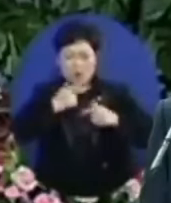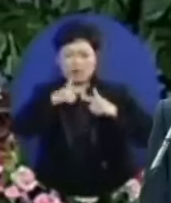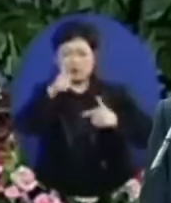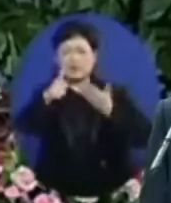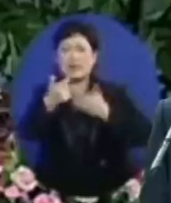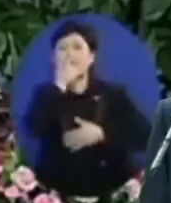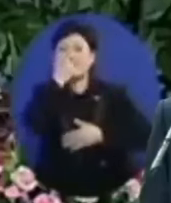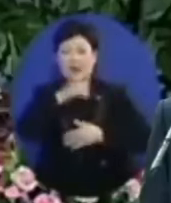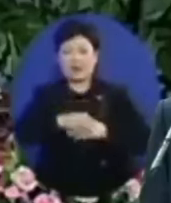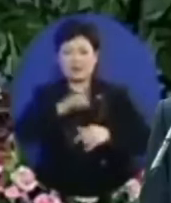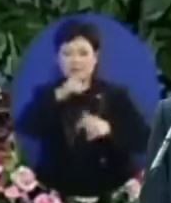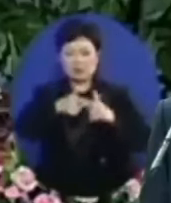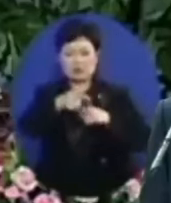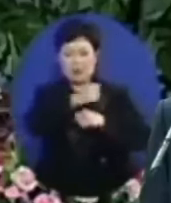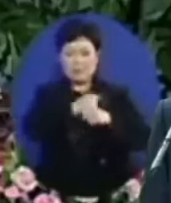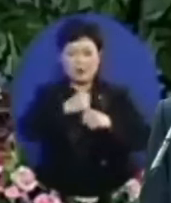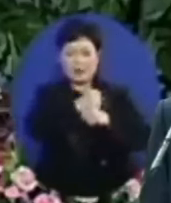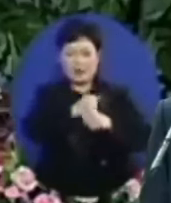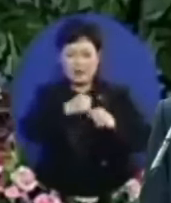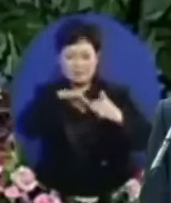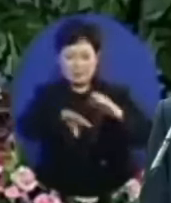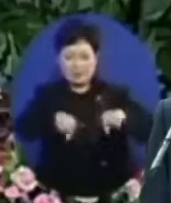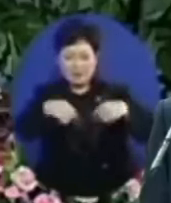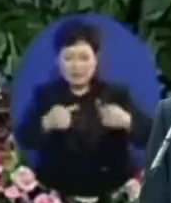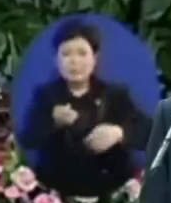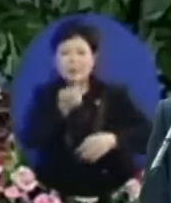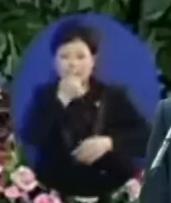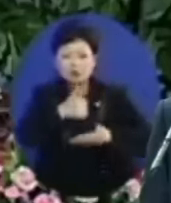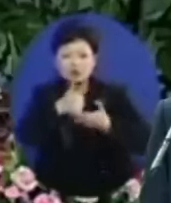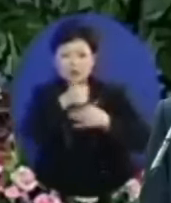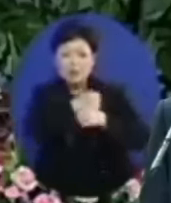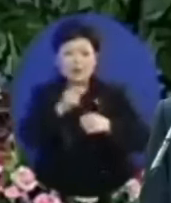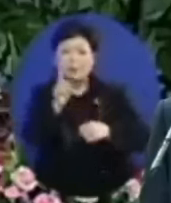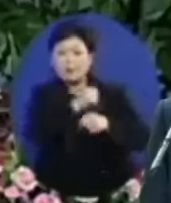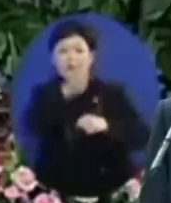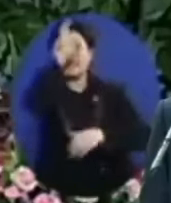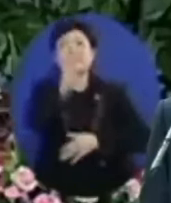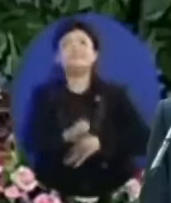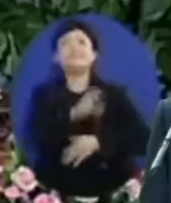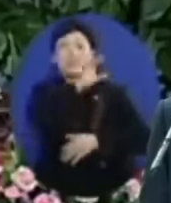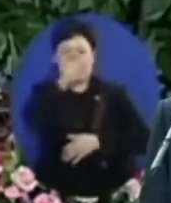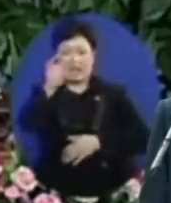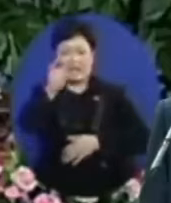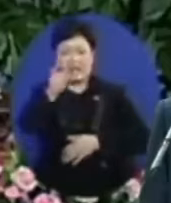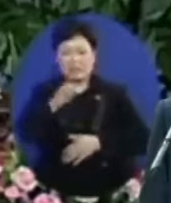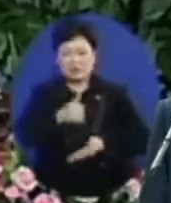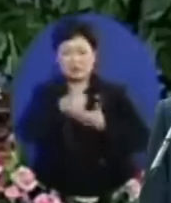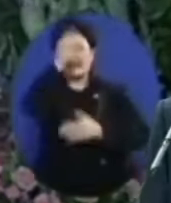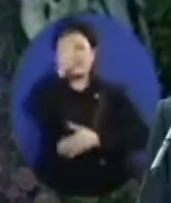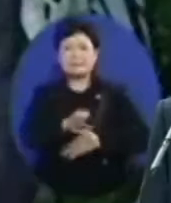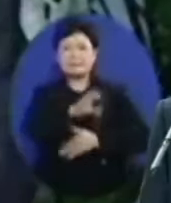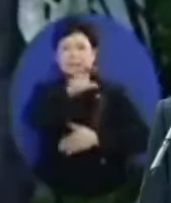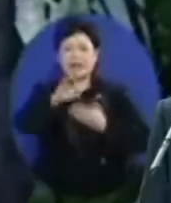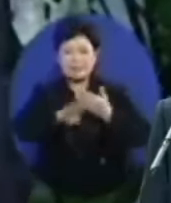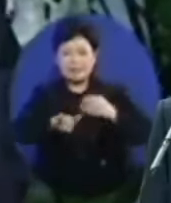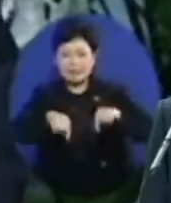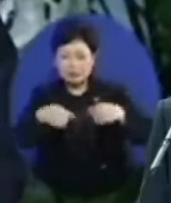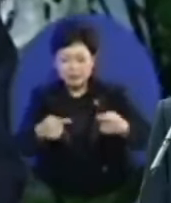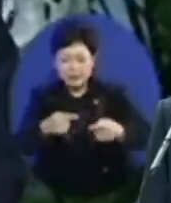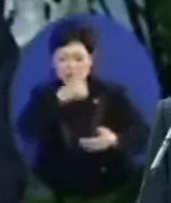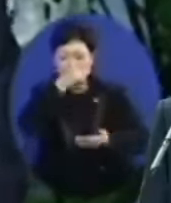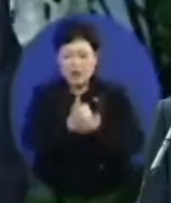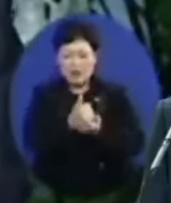예수님 멍에 밑에 들어가서 온유하고 겸손하게 삶을 배우라. 주님의 멍에는 뭡니까? 십자가인 것입니다. 주님은 십자가에서 우리